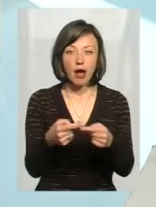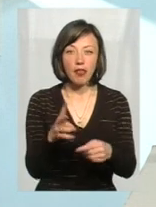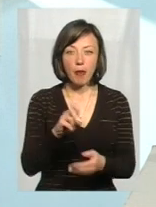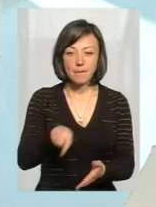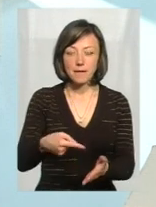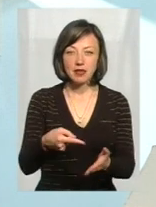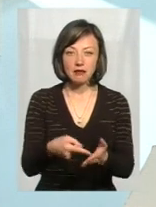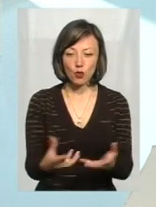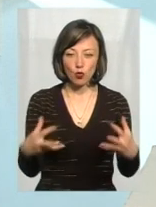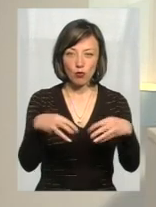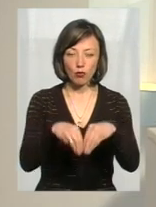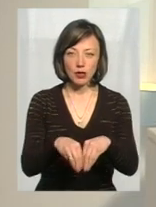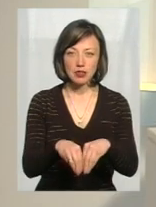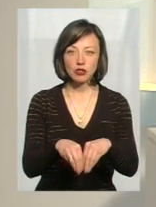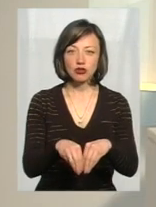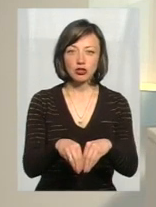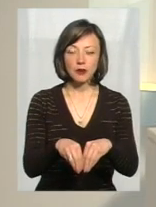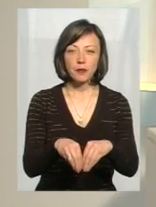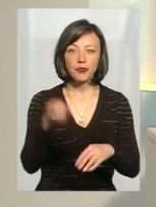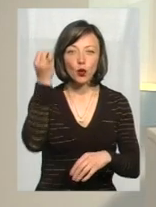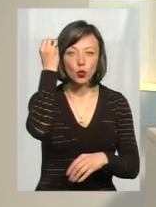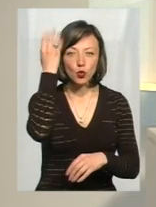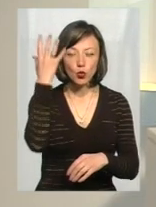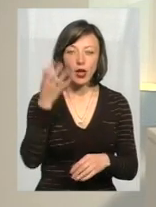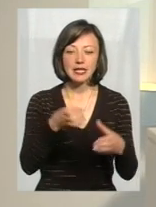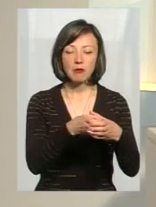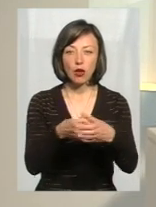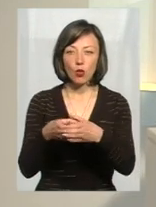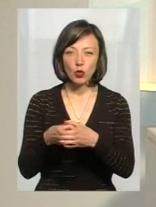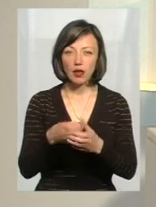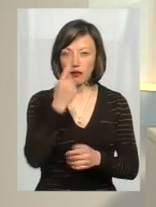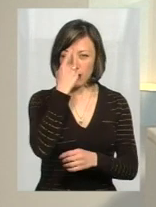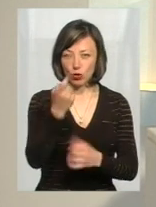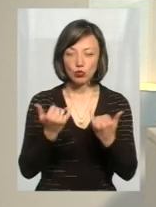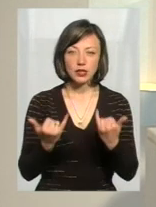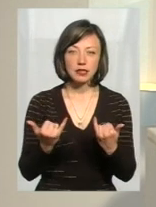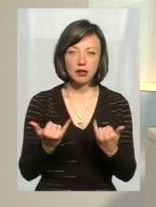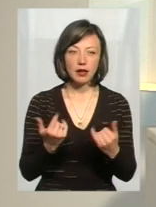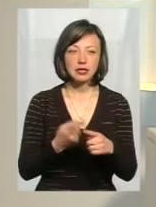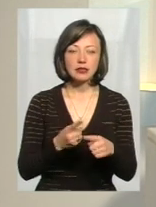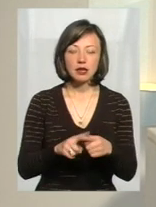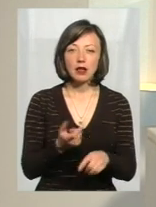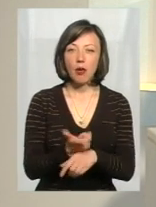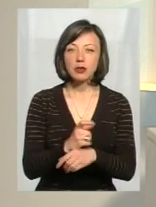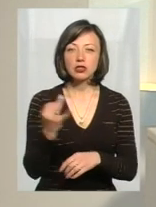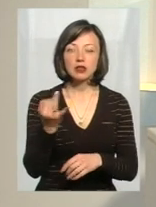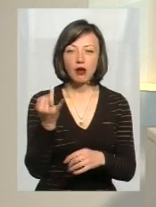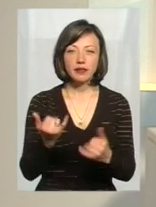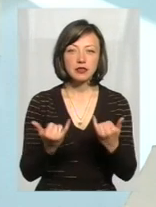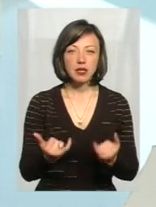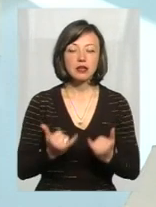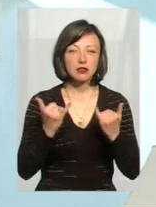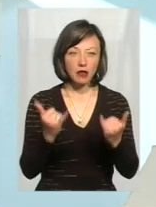міських урбаністичних шарах культури, спільнотах наголошується зараз, це вони найбільш цікаві зараз